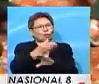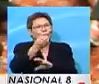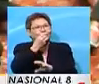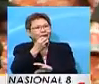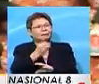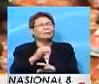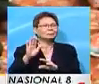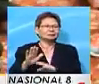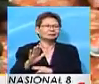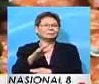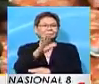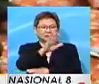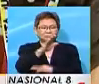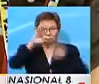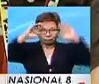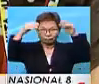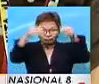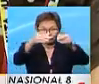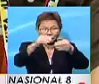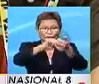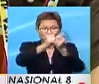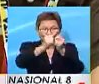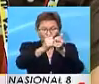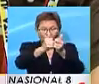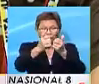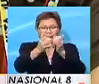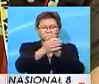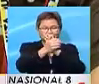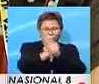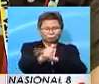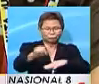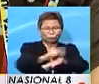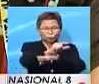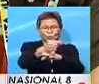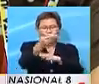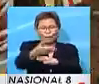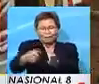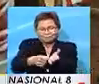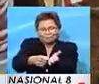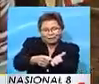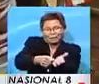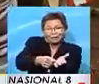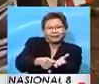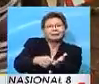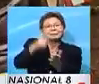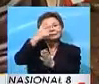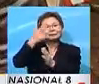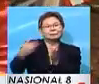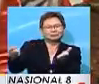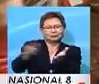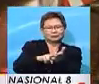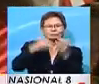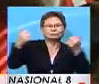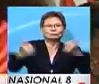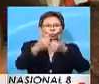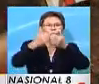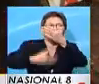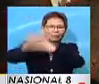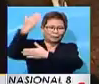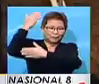beliau pihaknya akan memberi penekanan khusus kepada sukan yang berpotensi menggunakan bahan tersebut berdasarkan pada rekod kejohanan